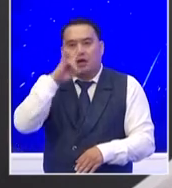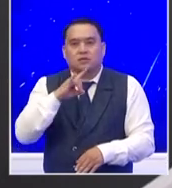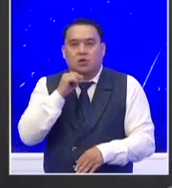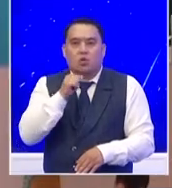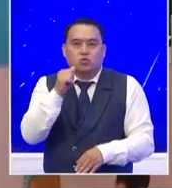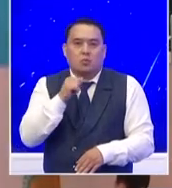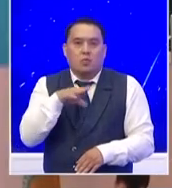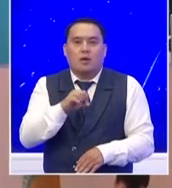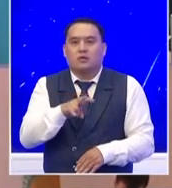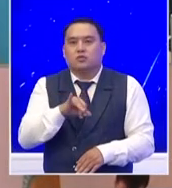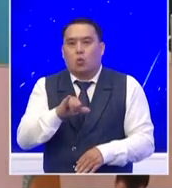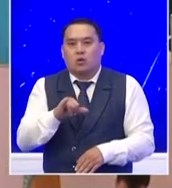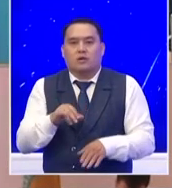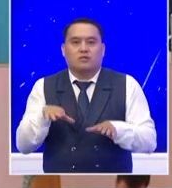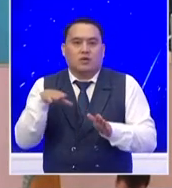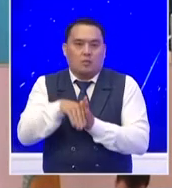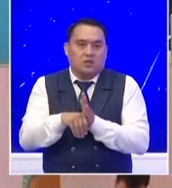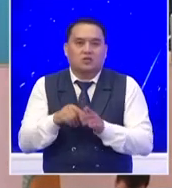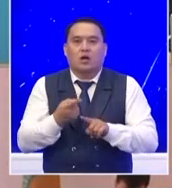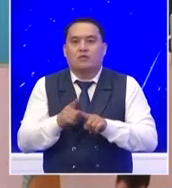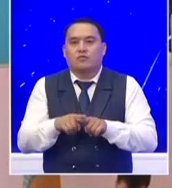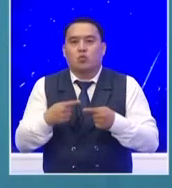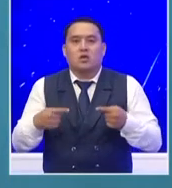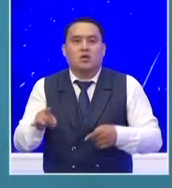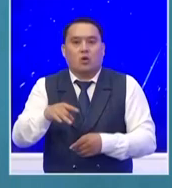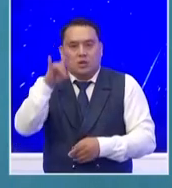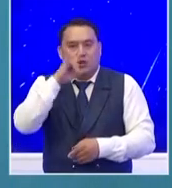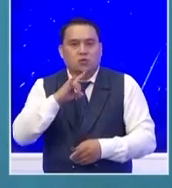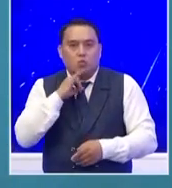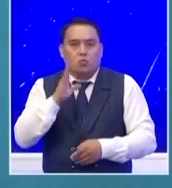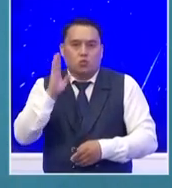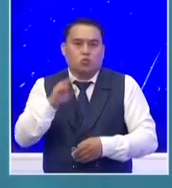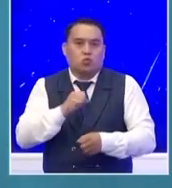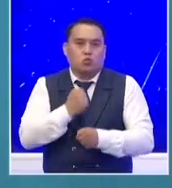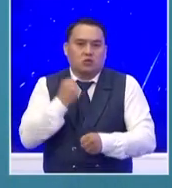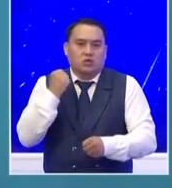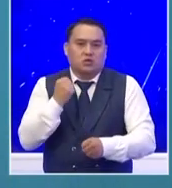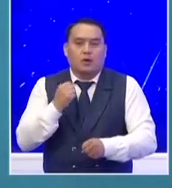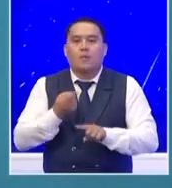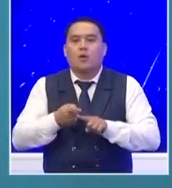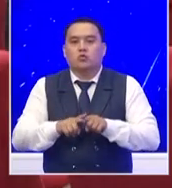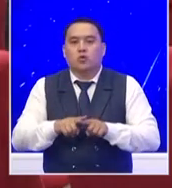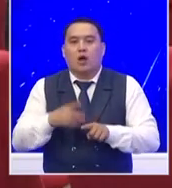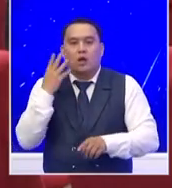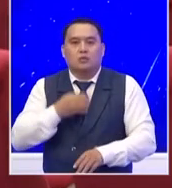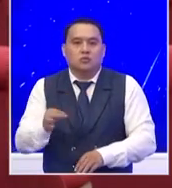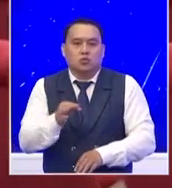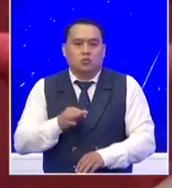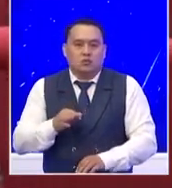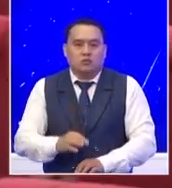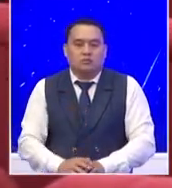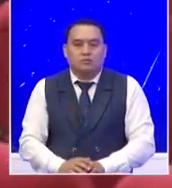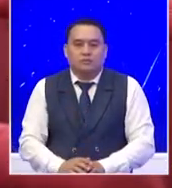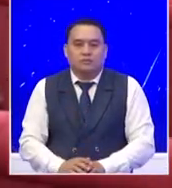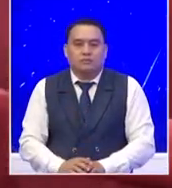Западно-Казахстанской, Костанайской и Мангыстауской областях. В других регионах страны карантинные меры будут ужесточать, в том числе и Алматинской.